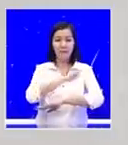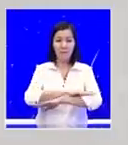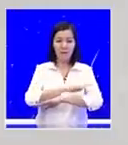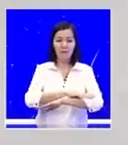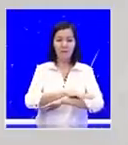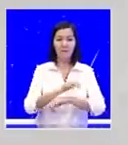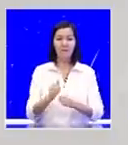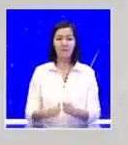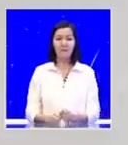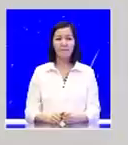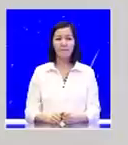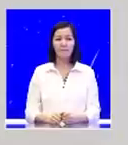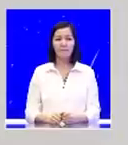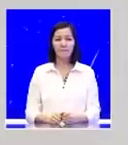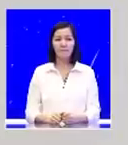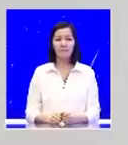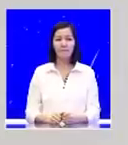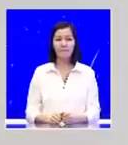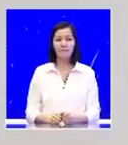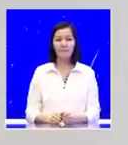Исмайл айта ғой.